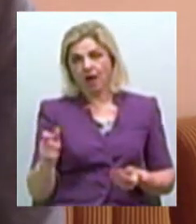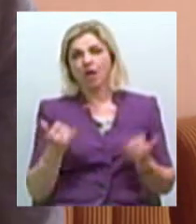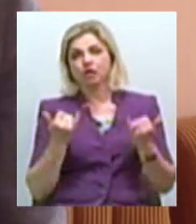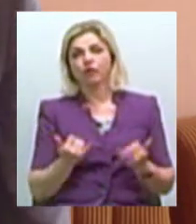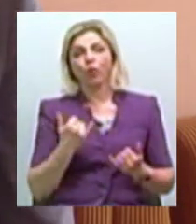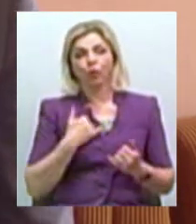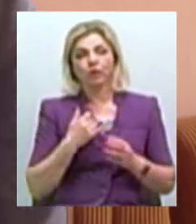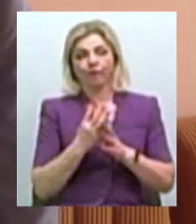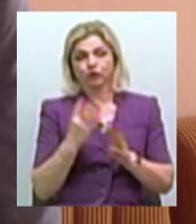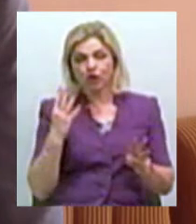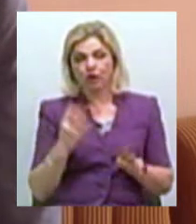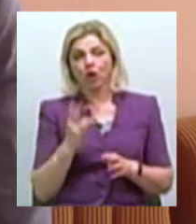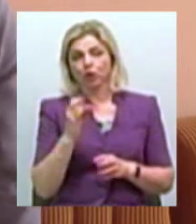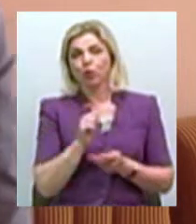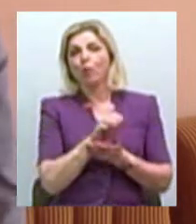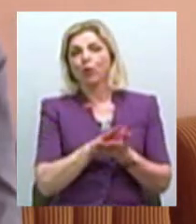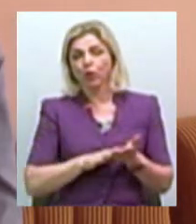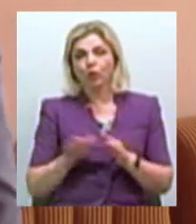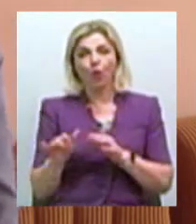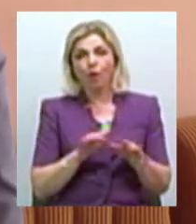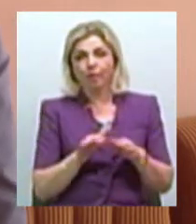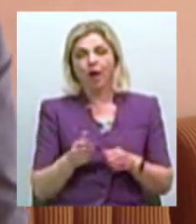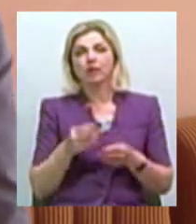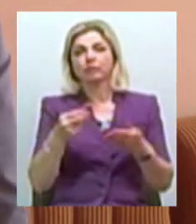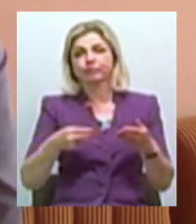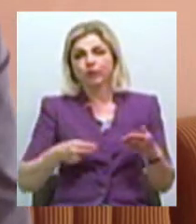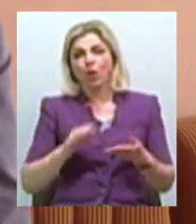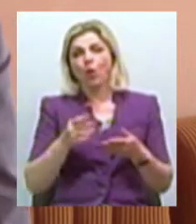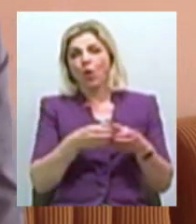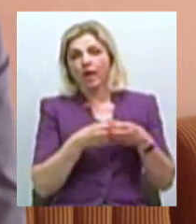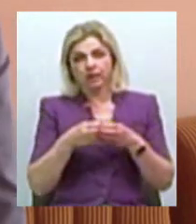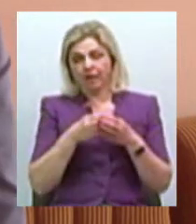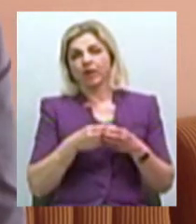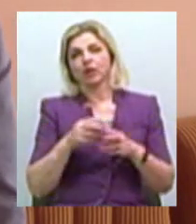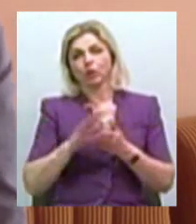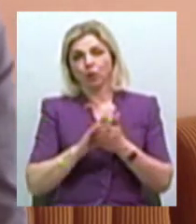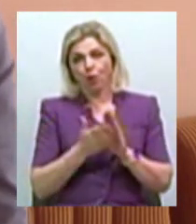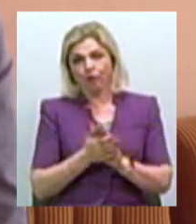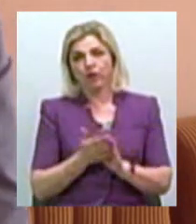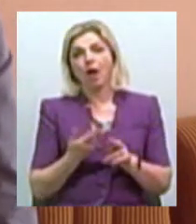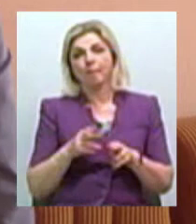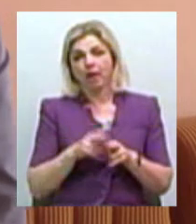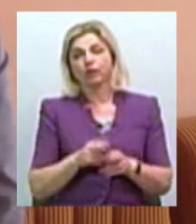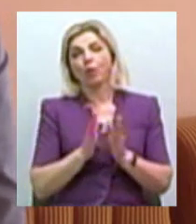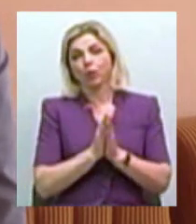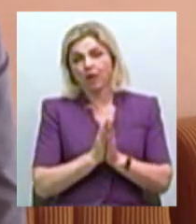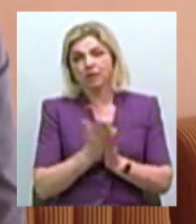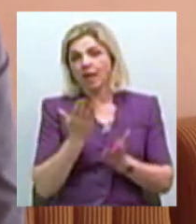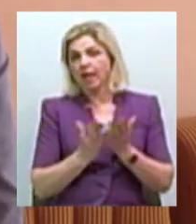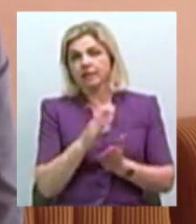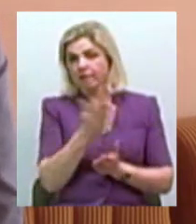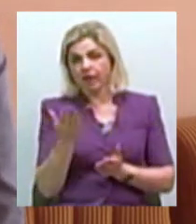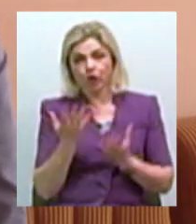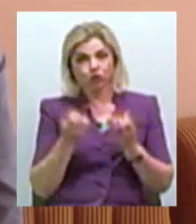але фактично продовжується кампанія щодо укладання колективних договорів, тому я закликаю роботодавців, будь ласка, якщо ви ще не вклали трудові